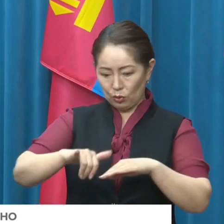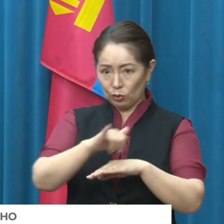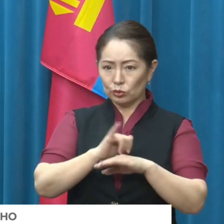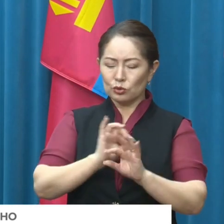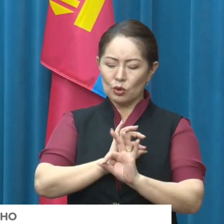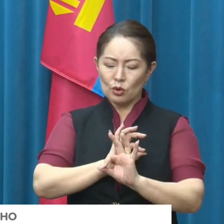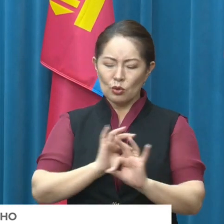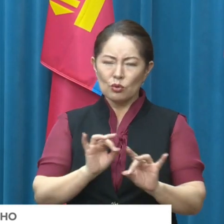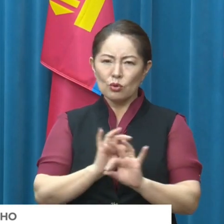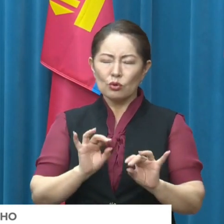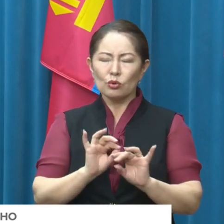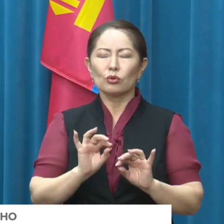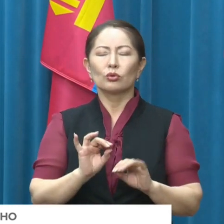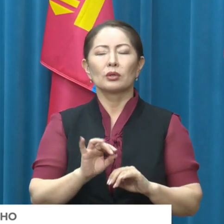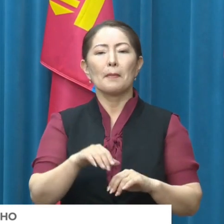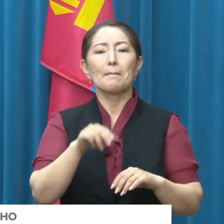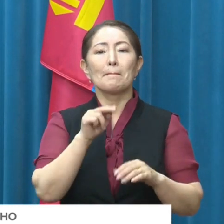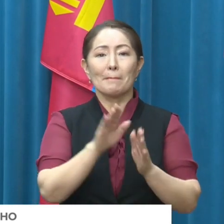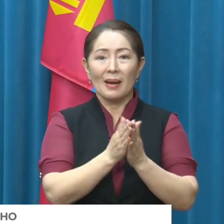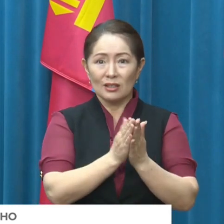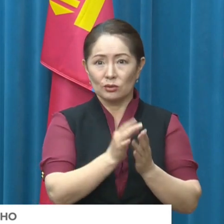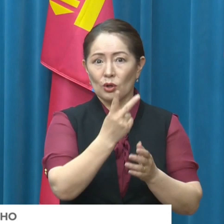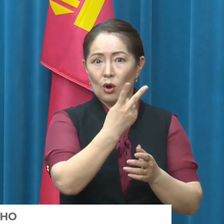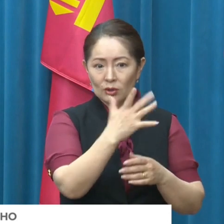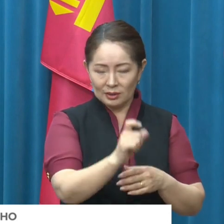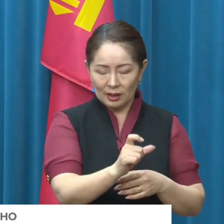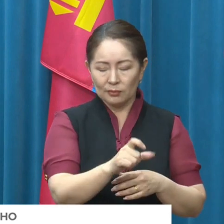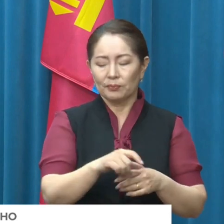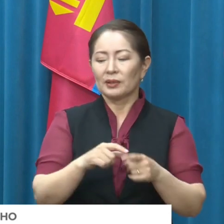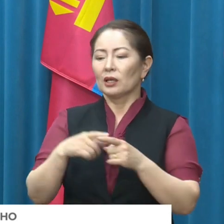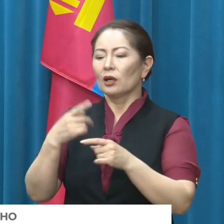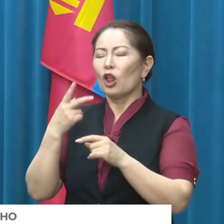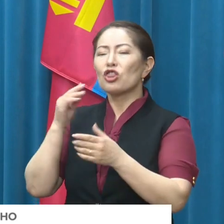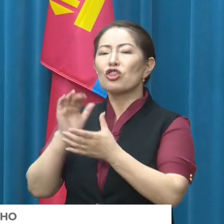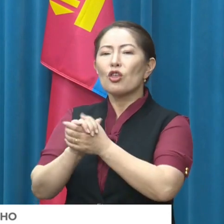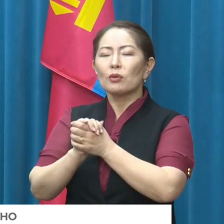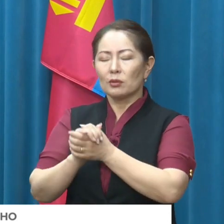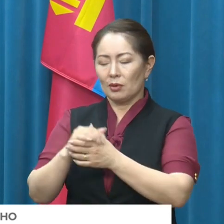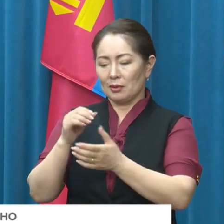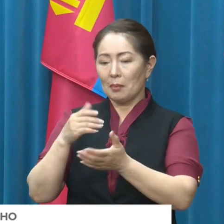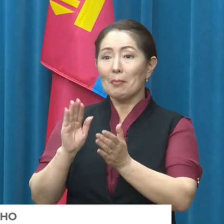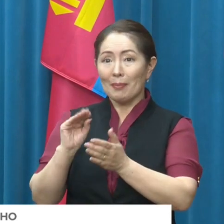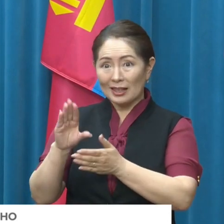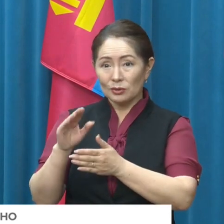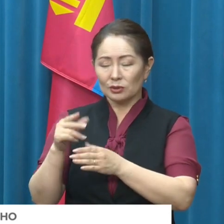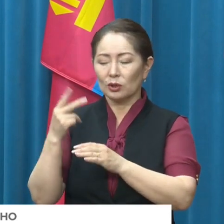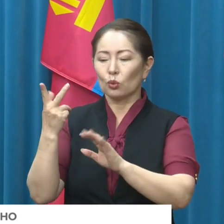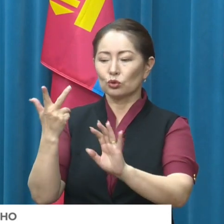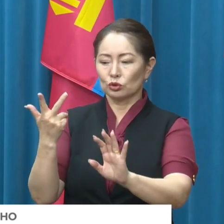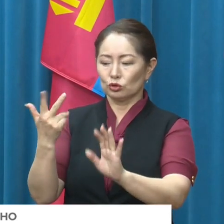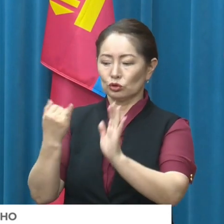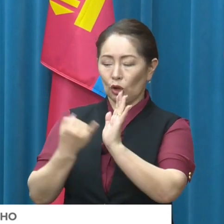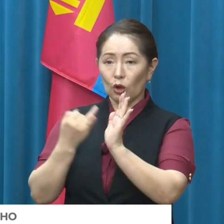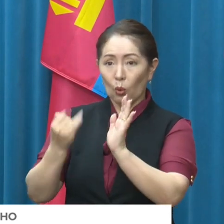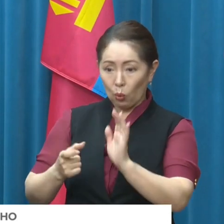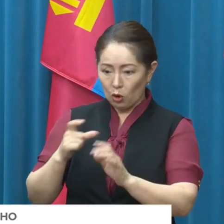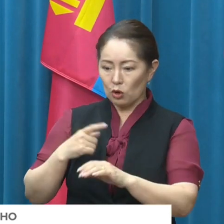паспорттай 25, за, дипломат албан паспорттай 37 гадаад улсын иргэд визгүй зорчиж байна.